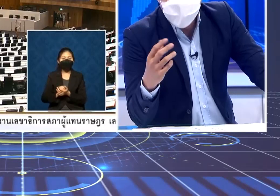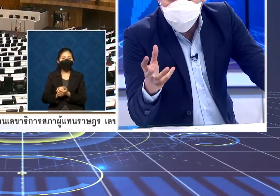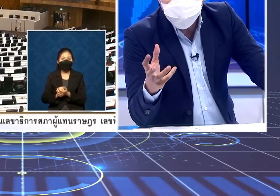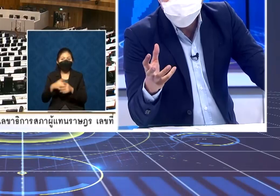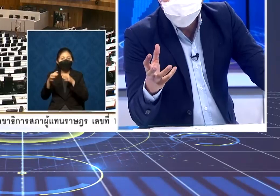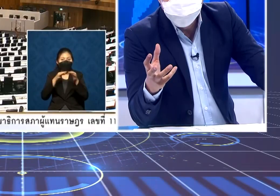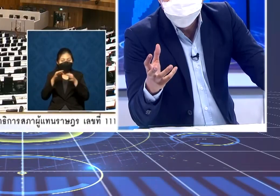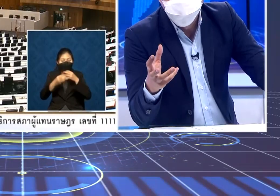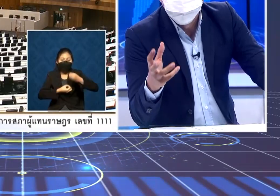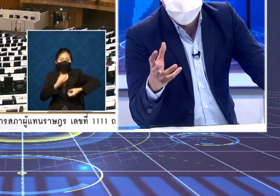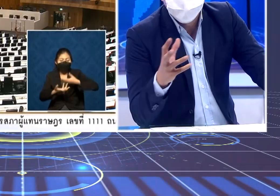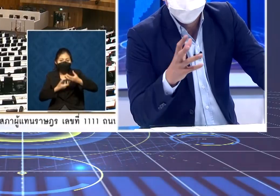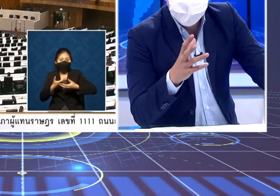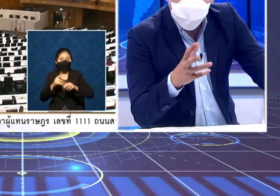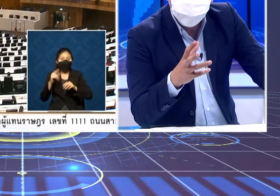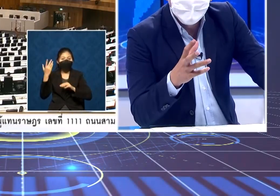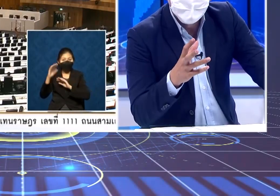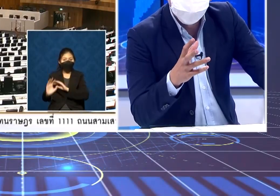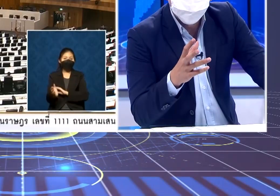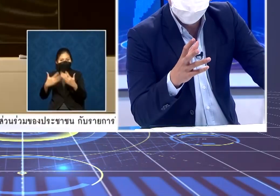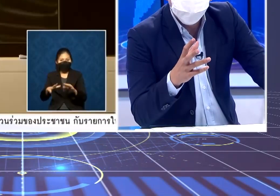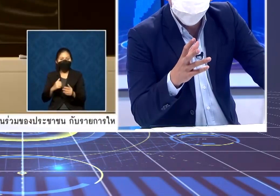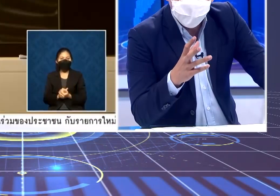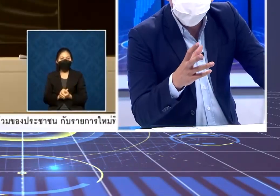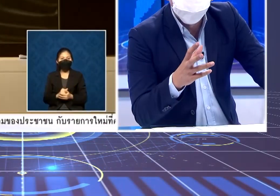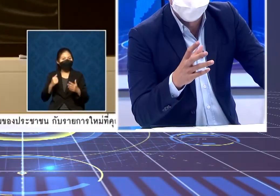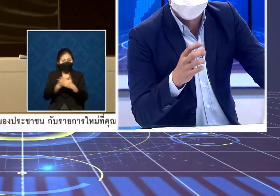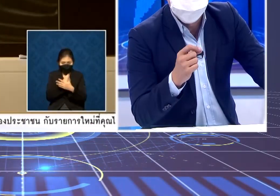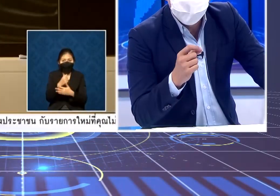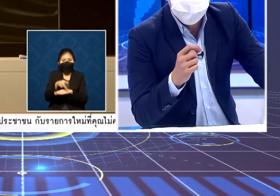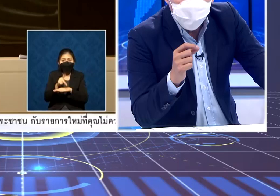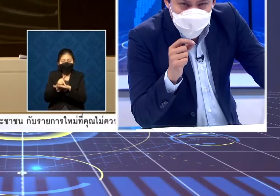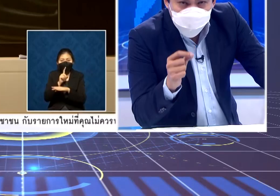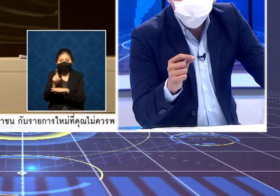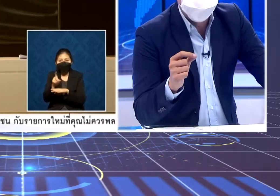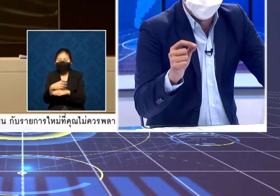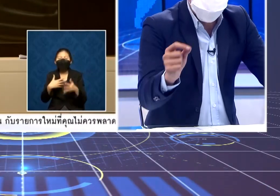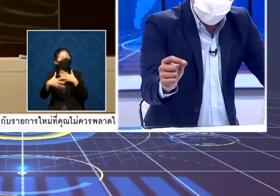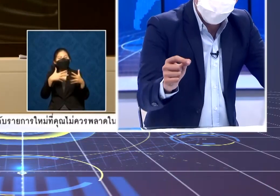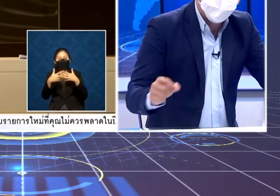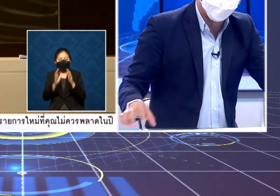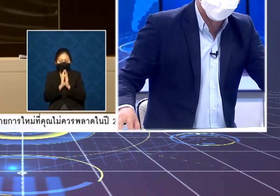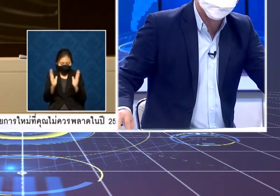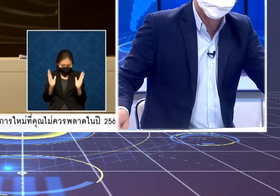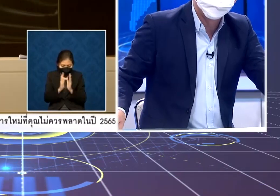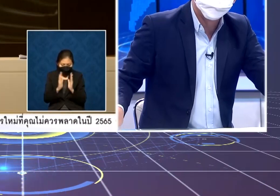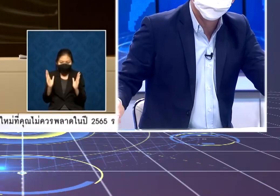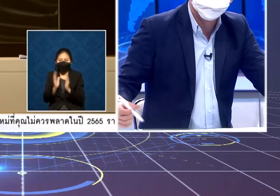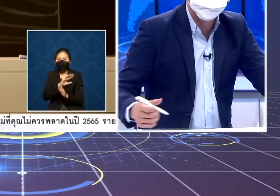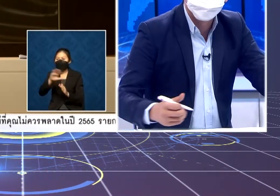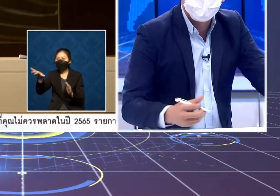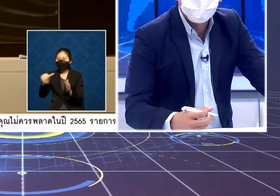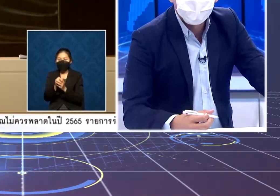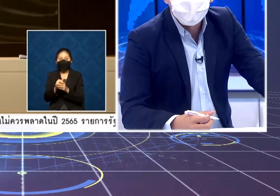นเหมือนยักษ์บทบาทเป็นเหมือนยักษ์ซึ่งมันก็เข้าไปเกี่ยวข้องกับเรื่องของรามเกียรติ์เริ่มต้นที่คุณหมอชนน่านศรีแก้วก่อนครับ ขอบคุ